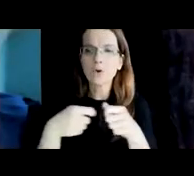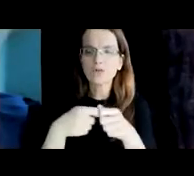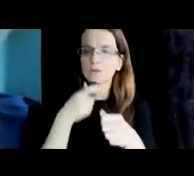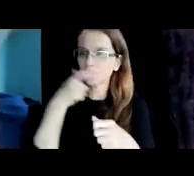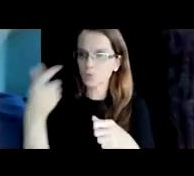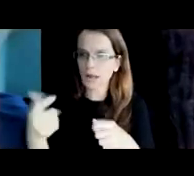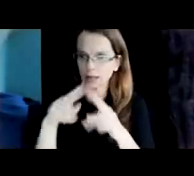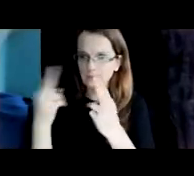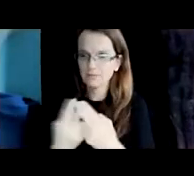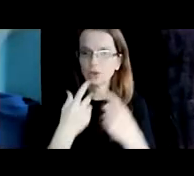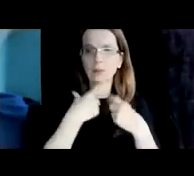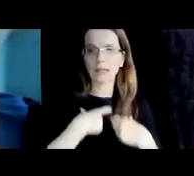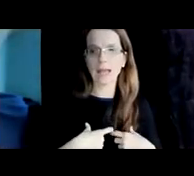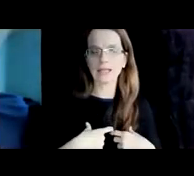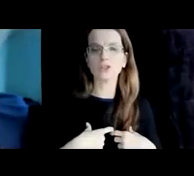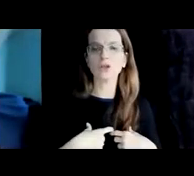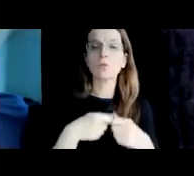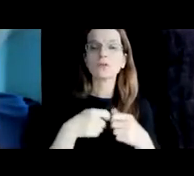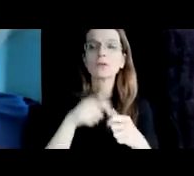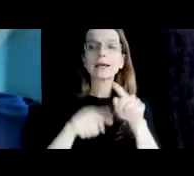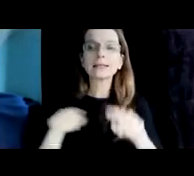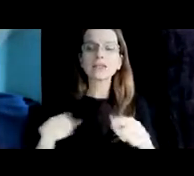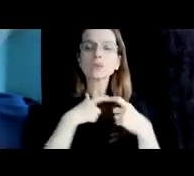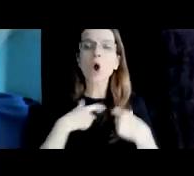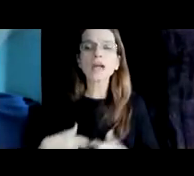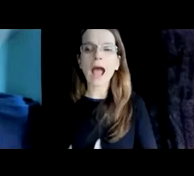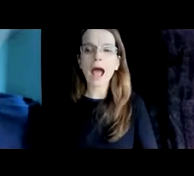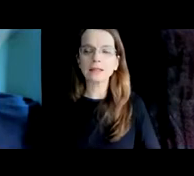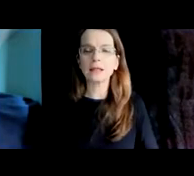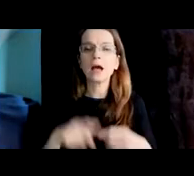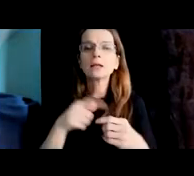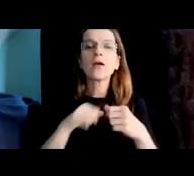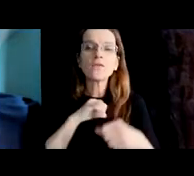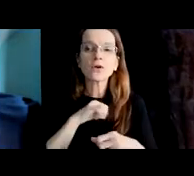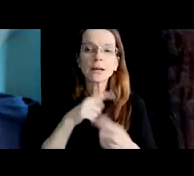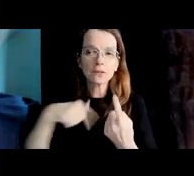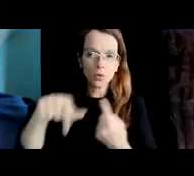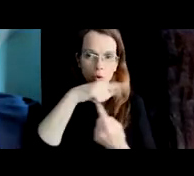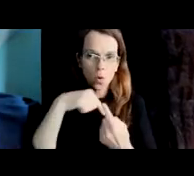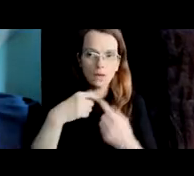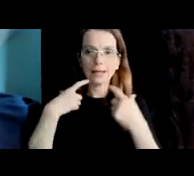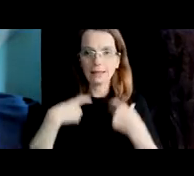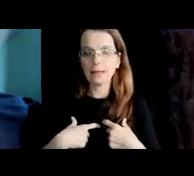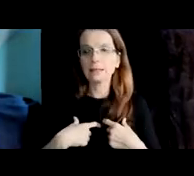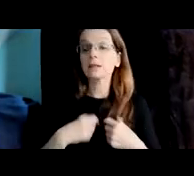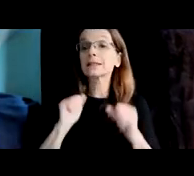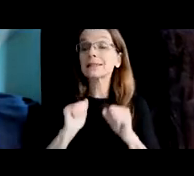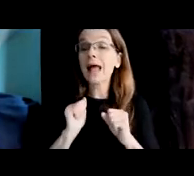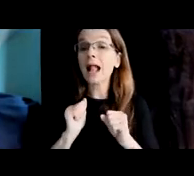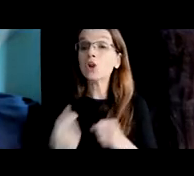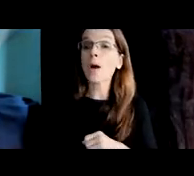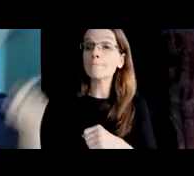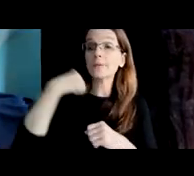telesom, pa tudi za povezavo med različnimi organi. Informacije iz okolja in iz telesa samega nenehno prihajajo v živčevje,